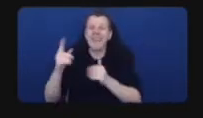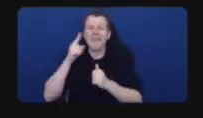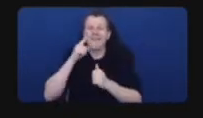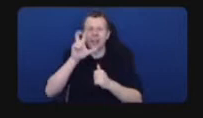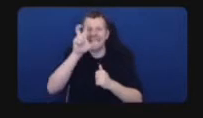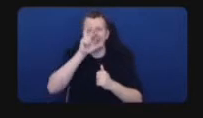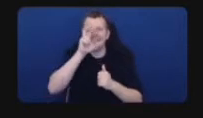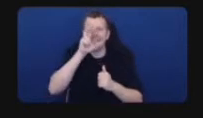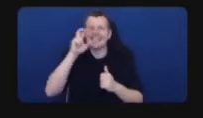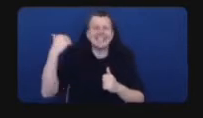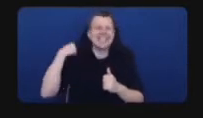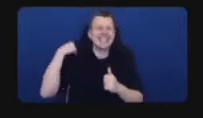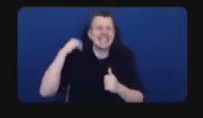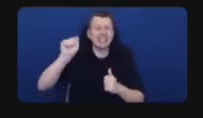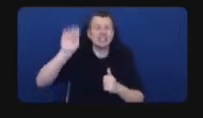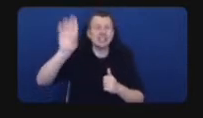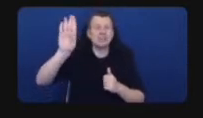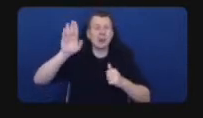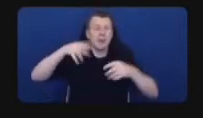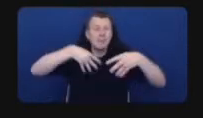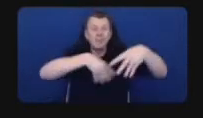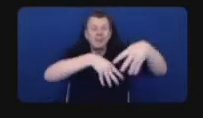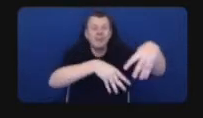左边呢是我们的